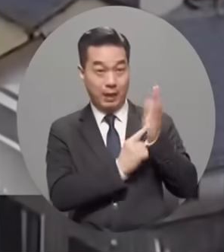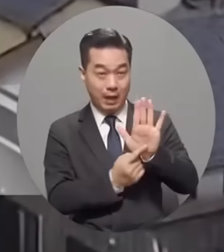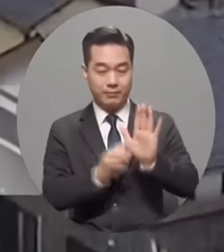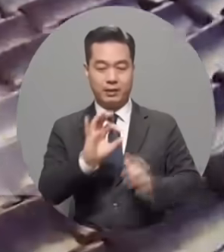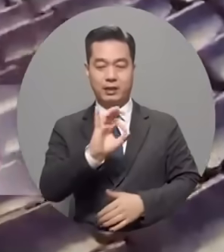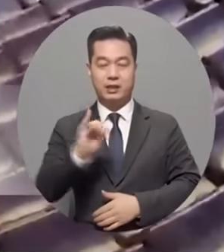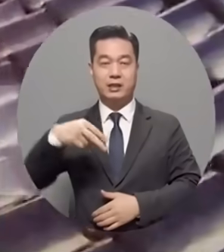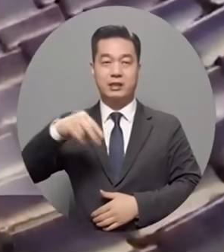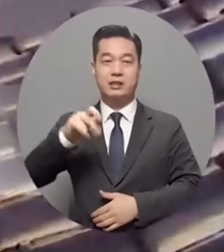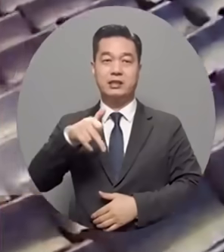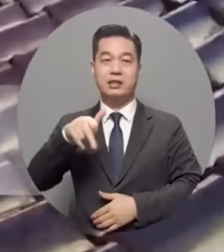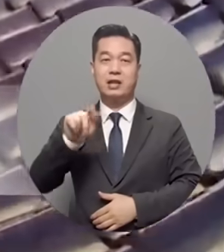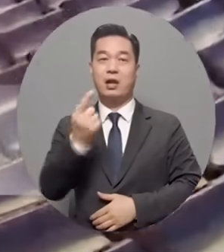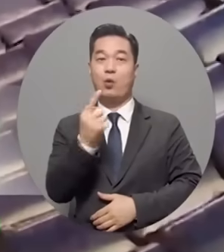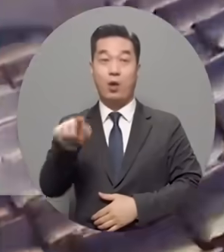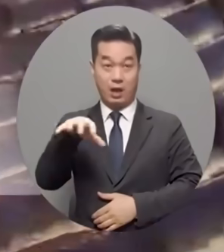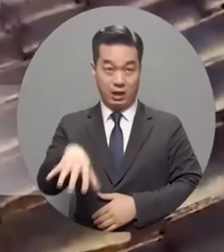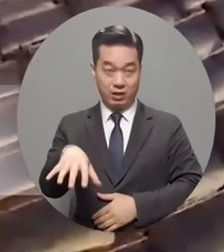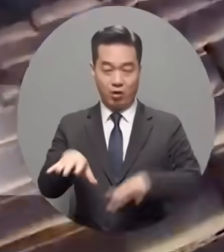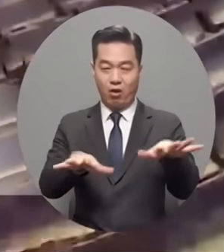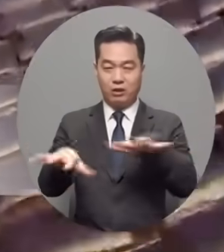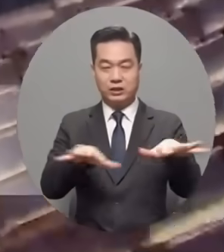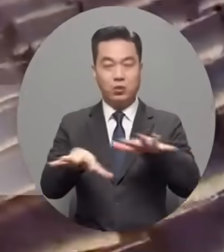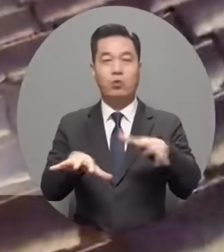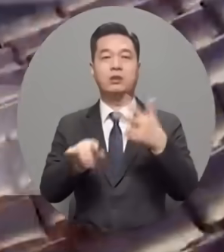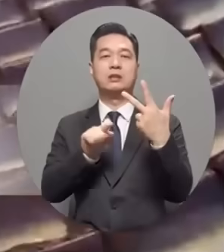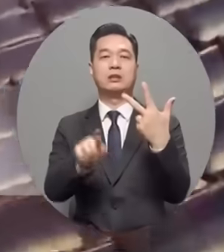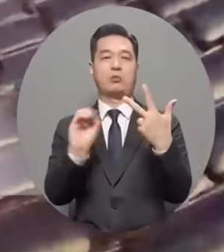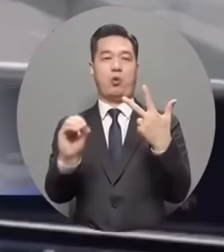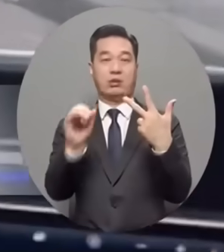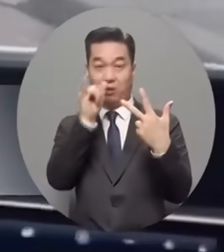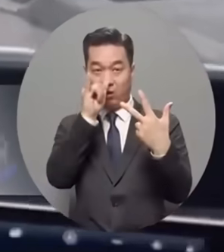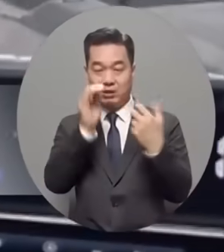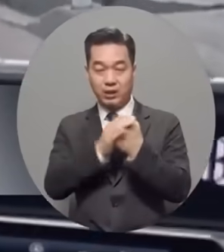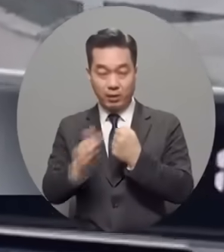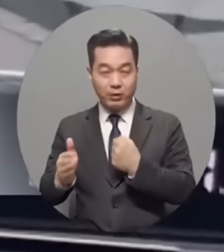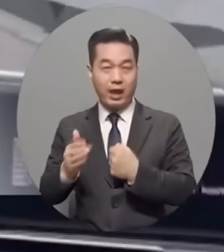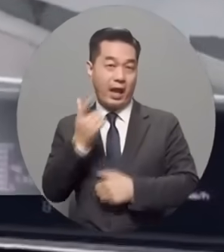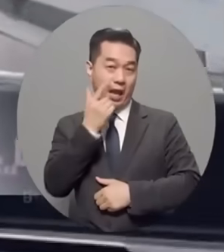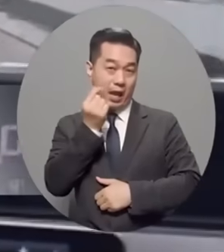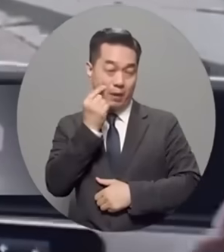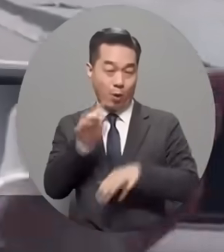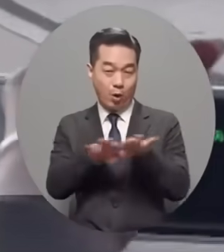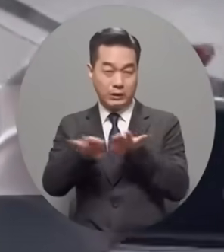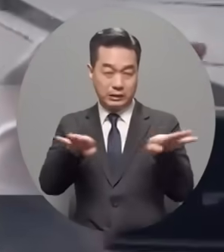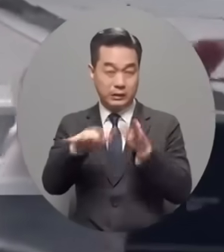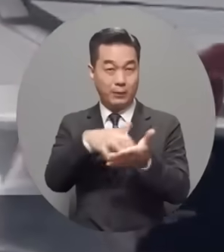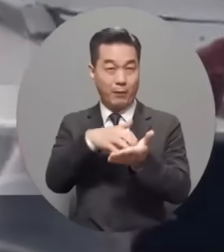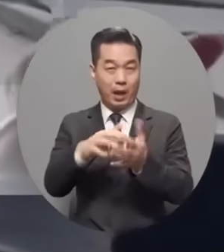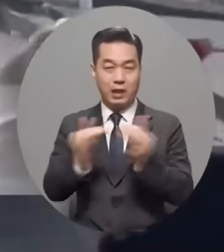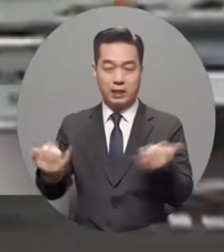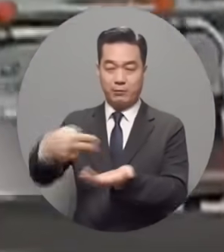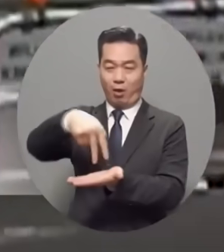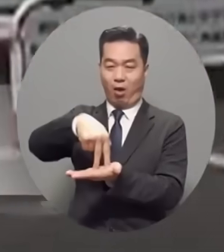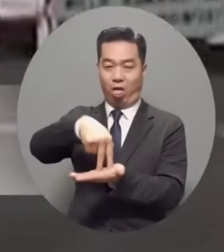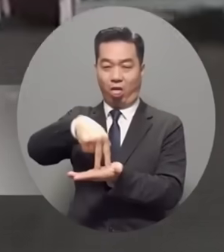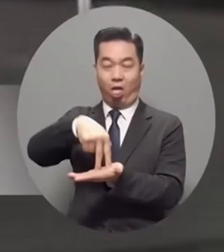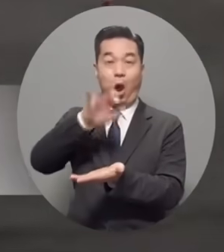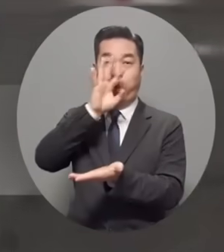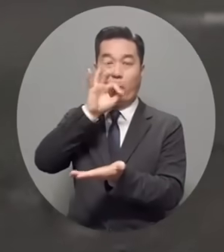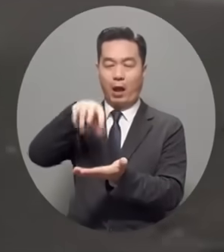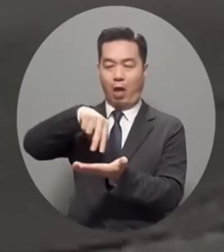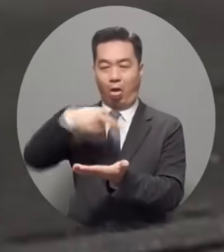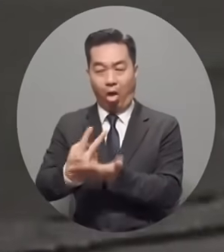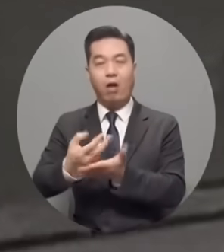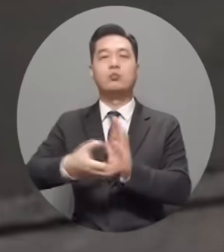진도 7의 흔들림이 감지됐다고 밝혔는데 일본의 지진 등급에서 진도 7은 사람이 서 있기 불가능할 정도의 최대